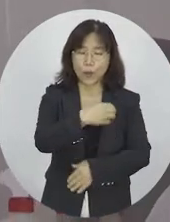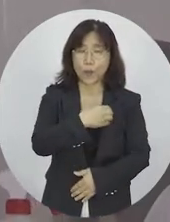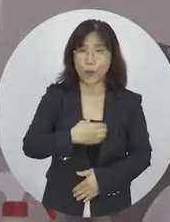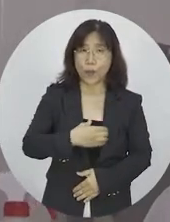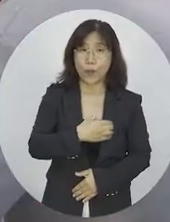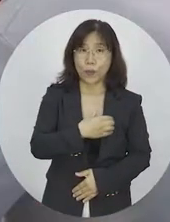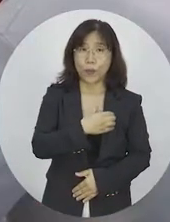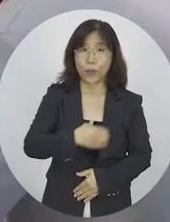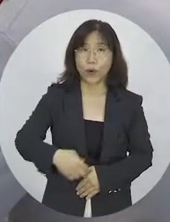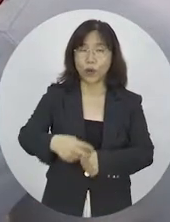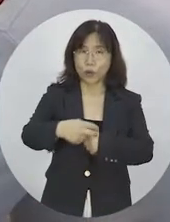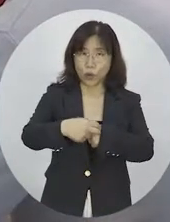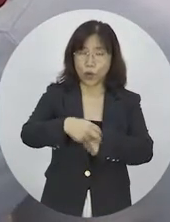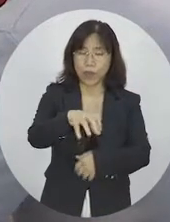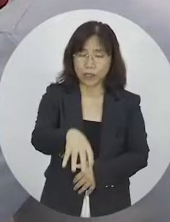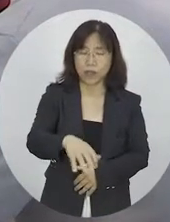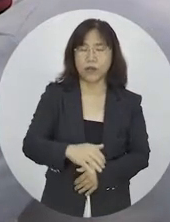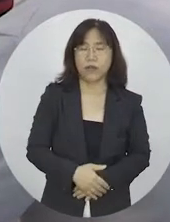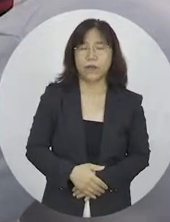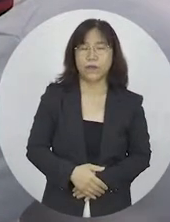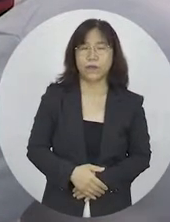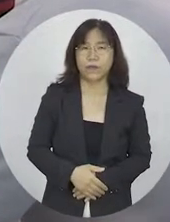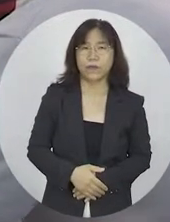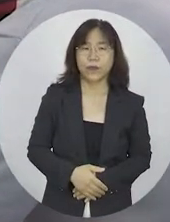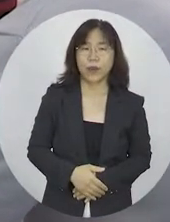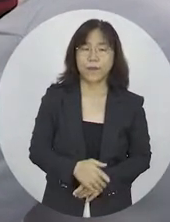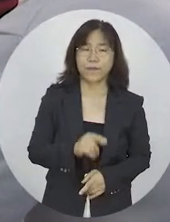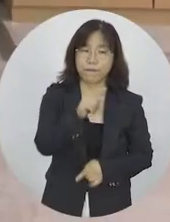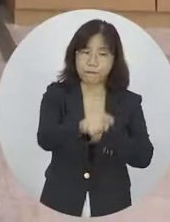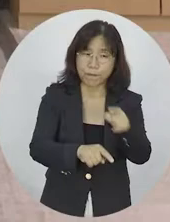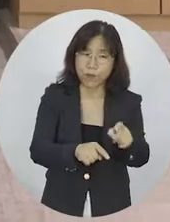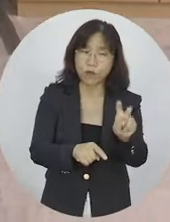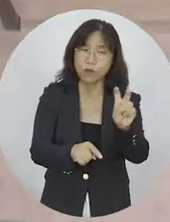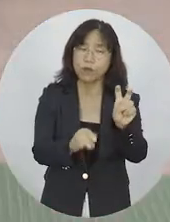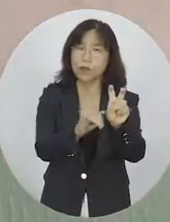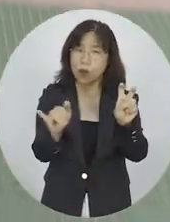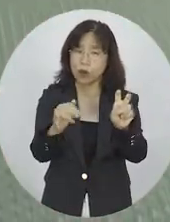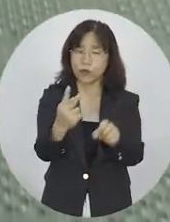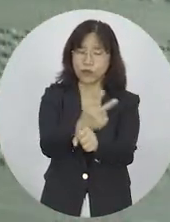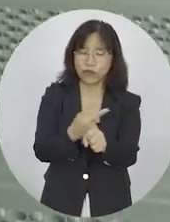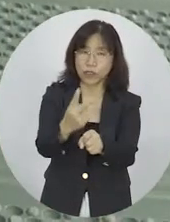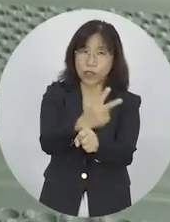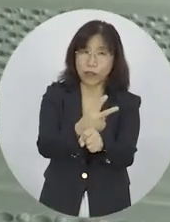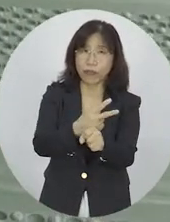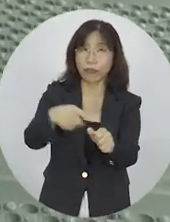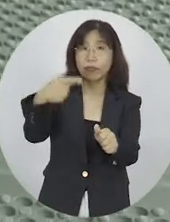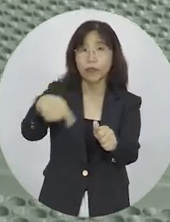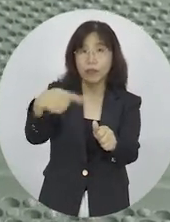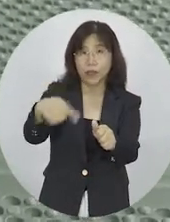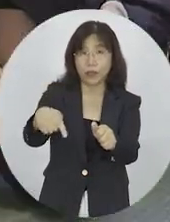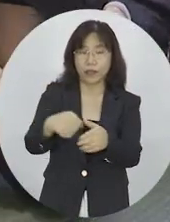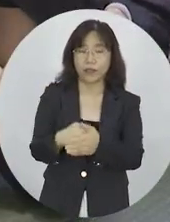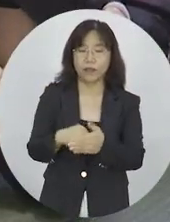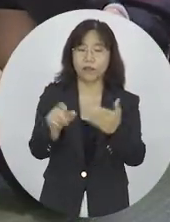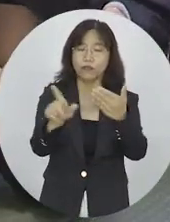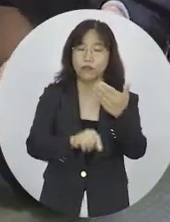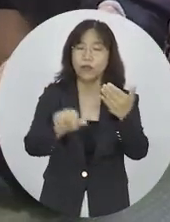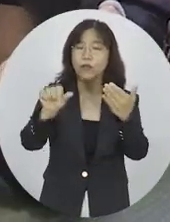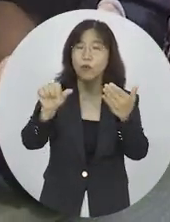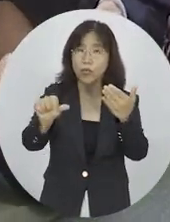보건소 5층 응급처치 상설 교육장에서 진행됩니다. 선착순 20명에 한해 2시간씩 교육이